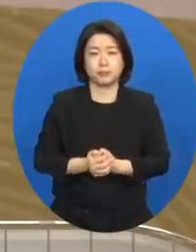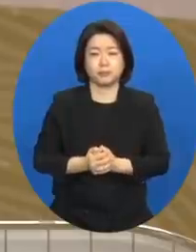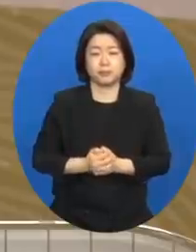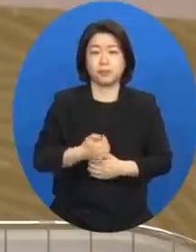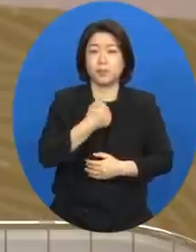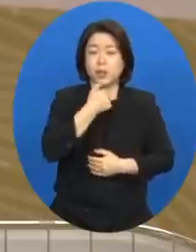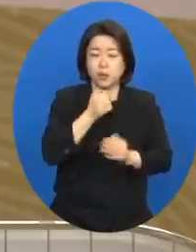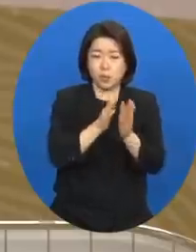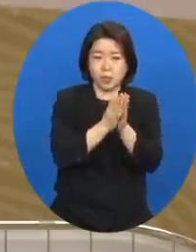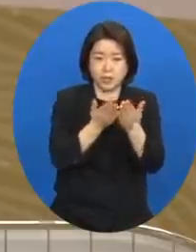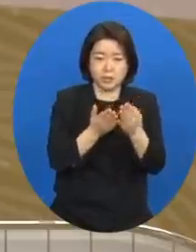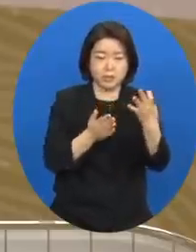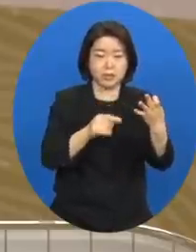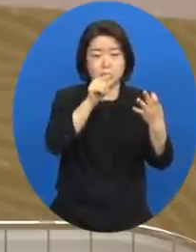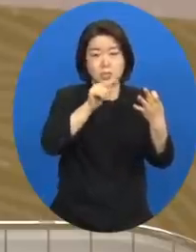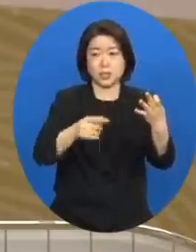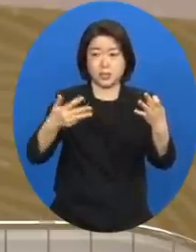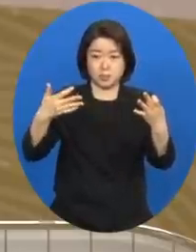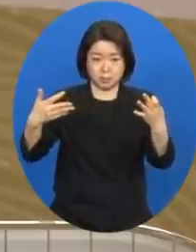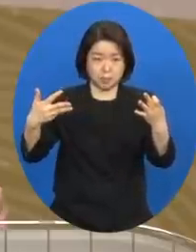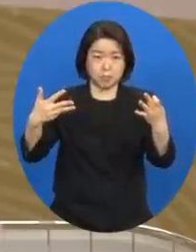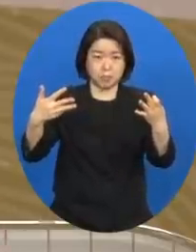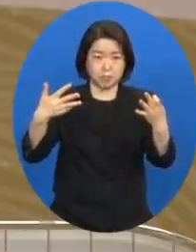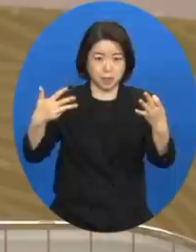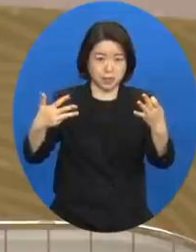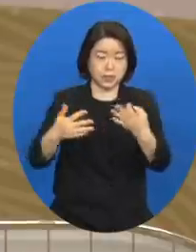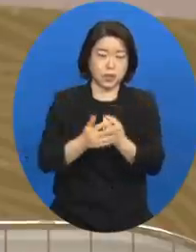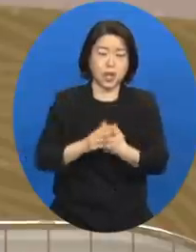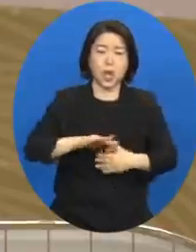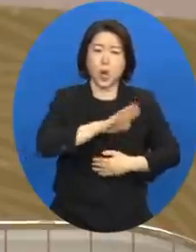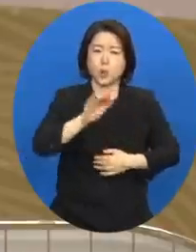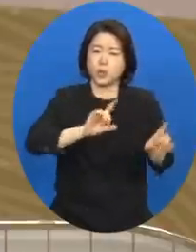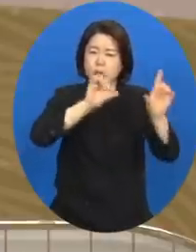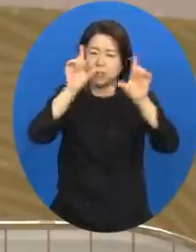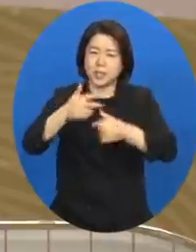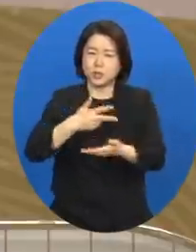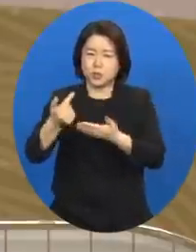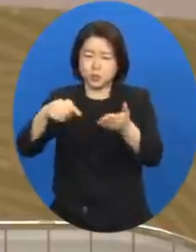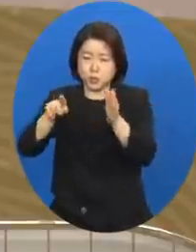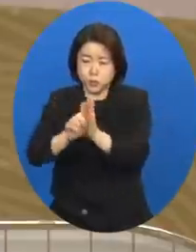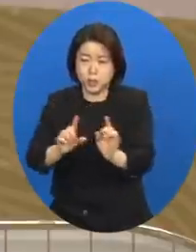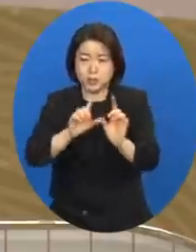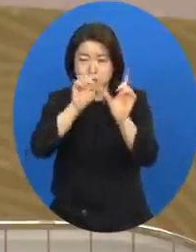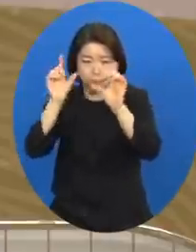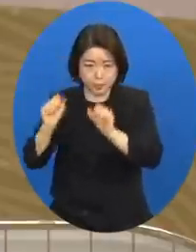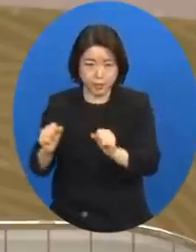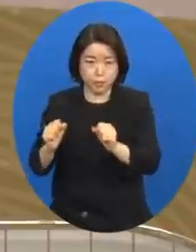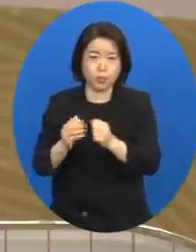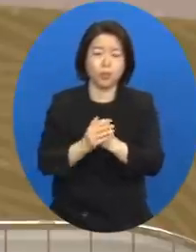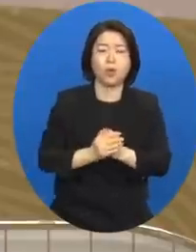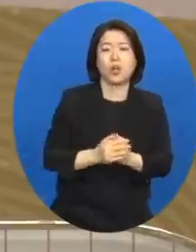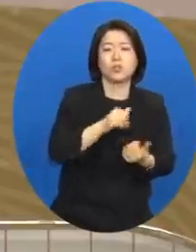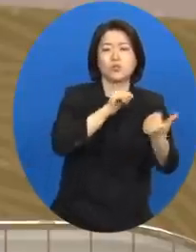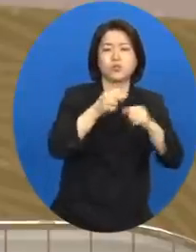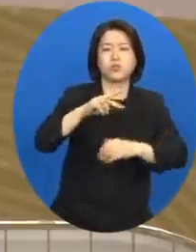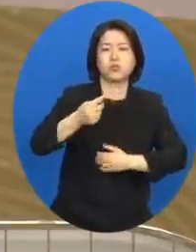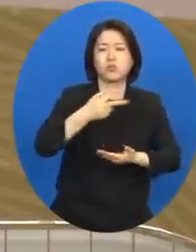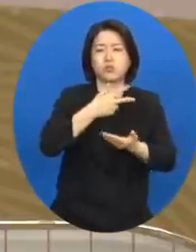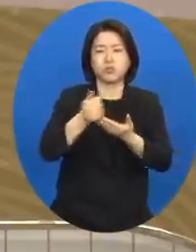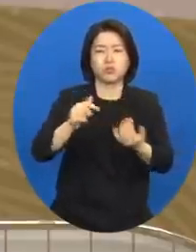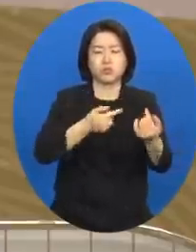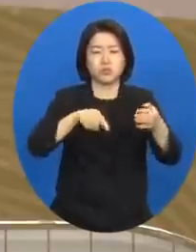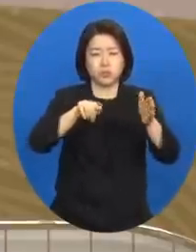로마서 14장 18절에 우리가 살아도 주를 위하여 살고 죽어도 주를 위하여 죽나니 그러므로 사나 죽으나 우리가